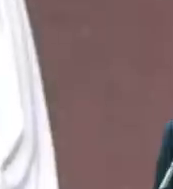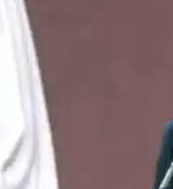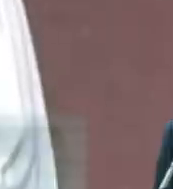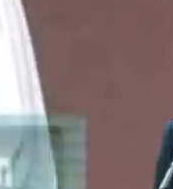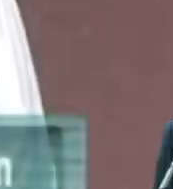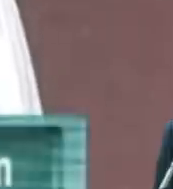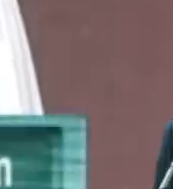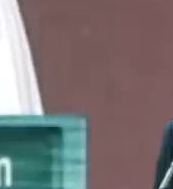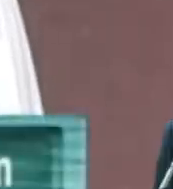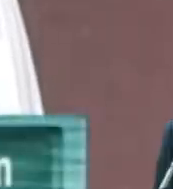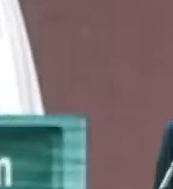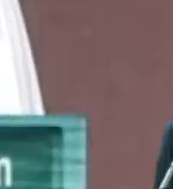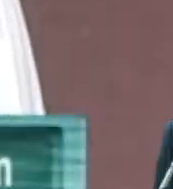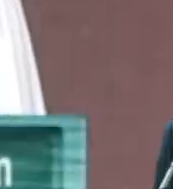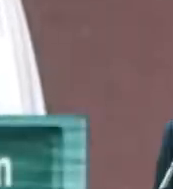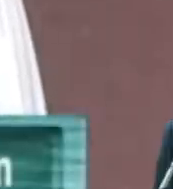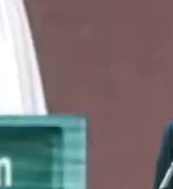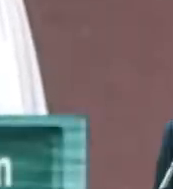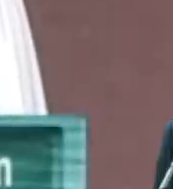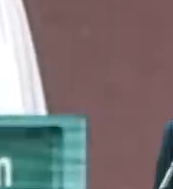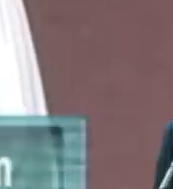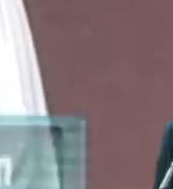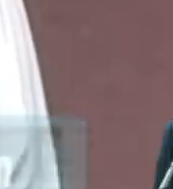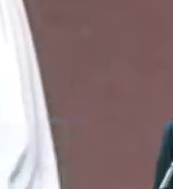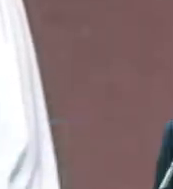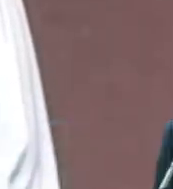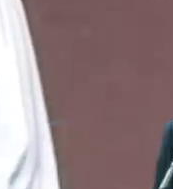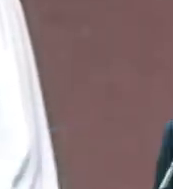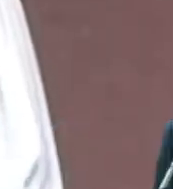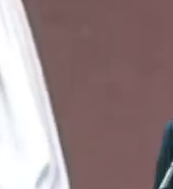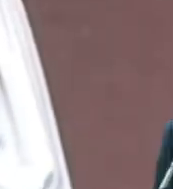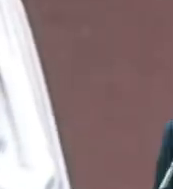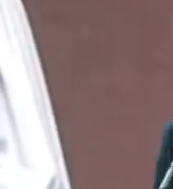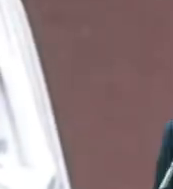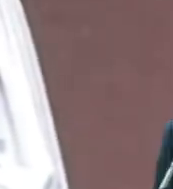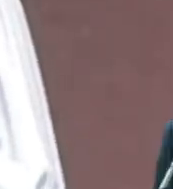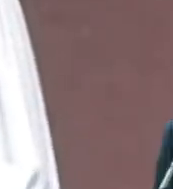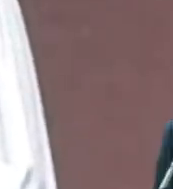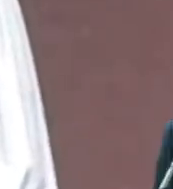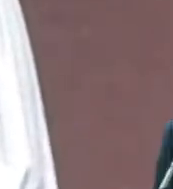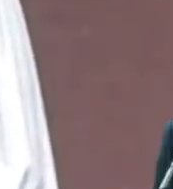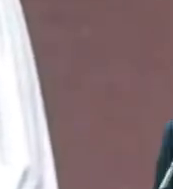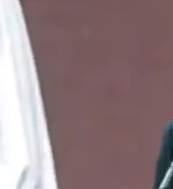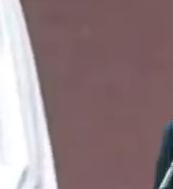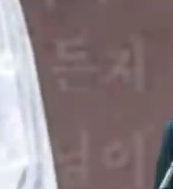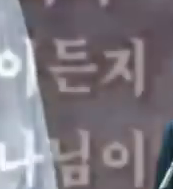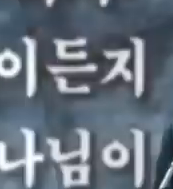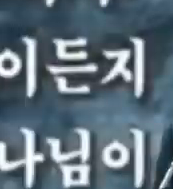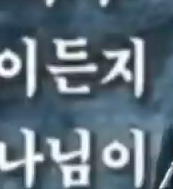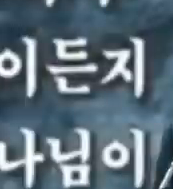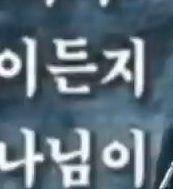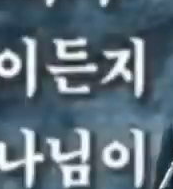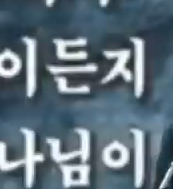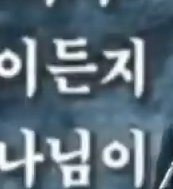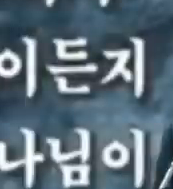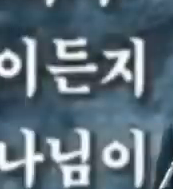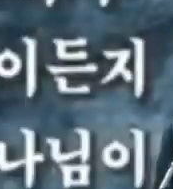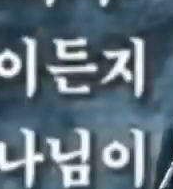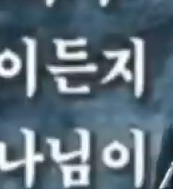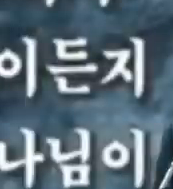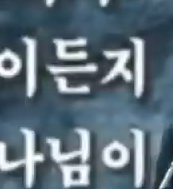오늘 은혜 받으실 말씀은 요한복음 11장 21절로 26절의 말씀입니다.